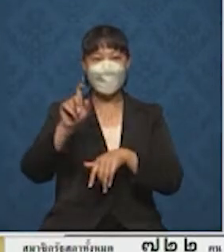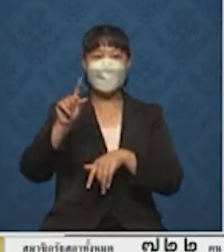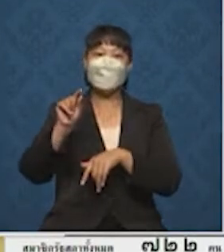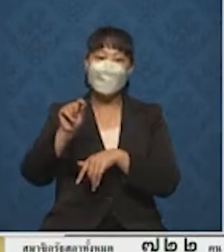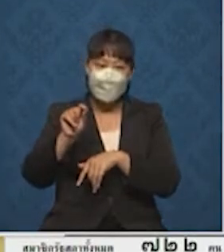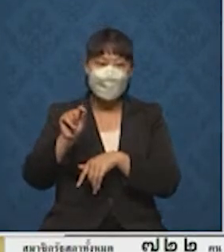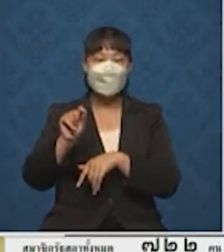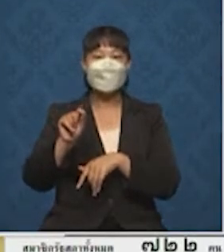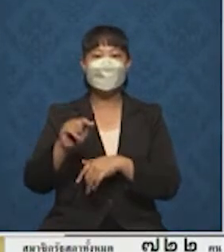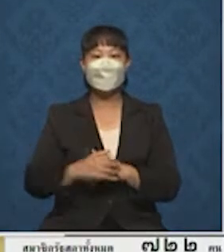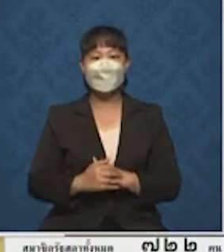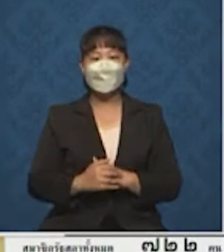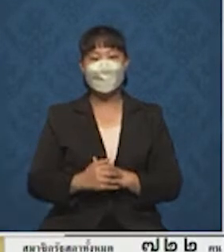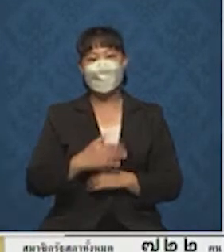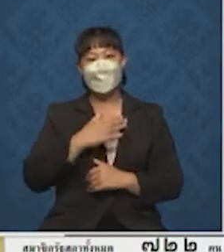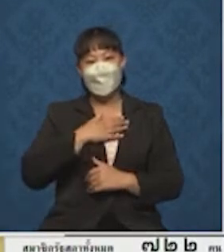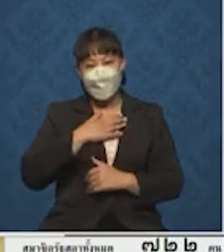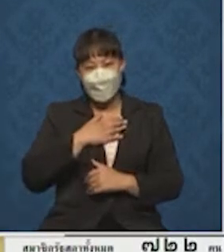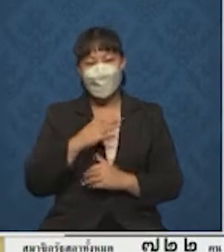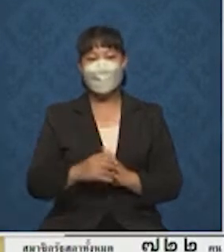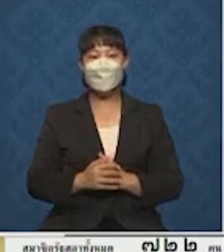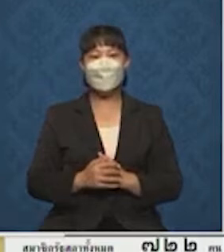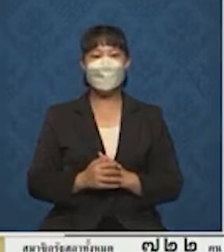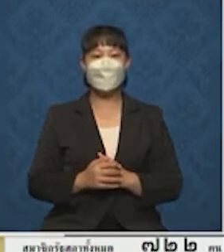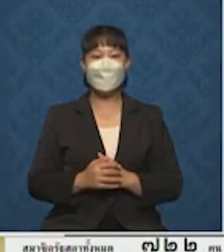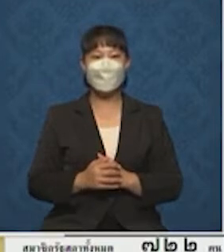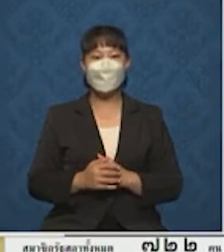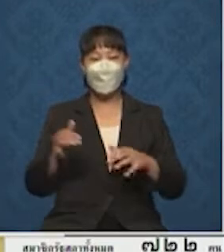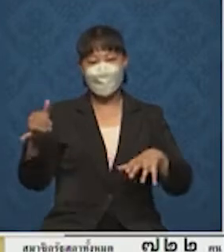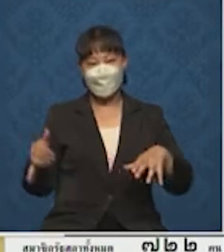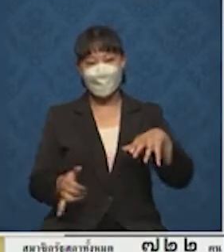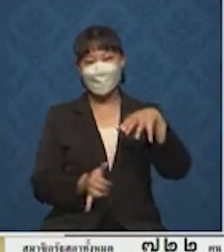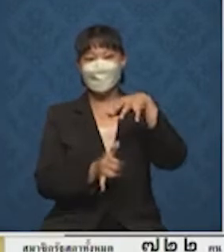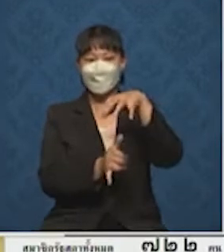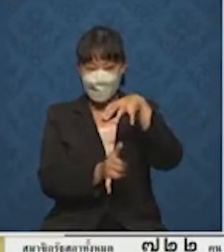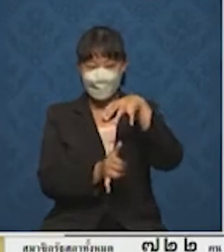ที่ผมกลัเรีนอยนี้เพระว่าการที่จะมาอยู่ในที่นี้ได้